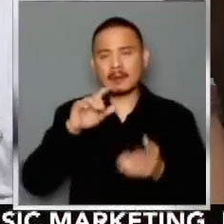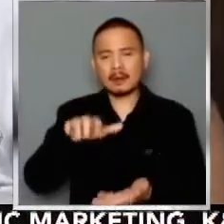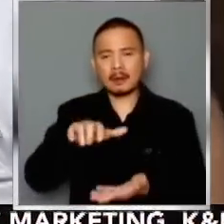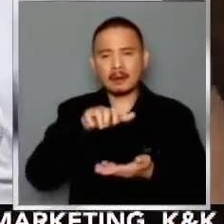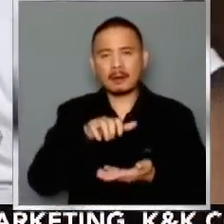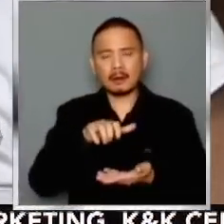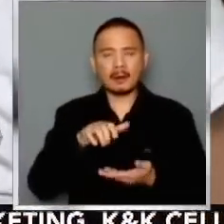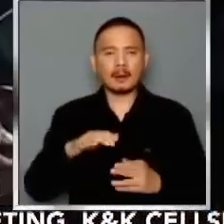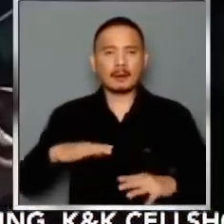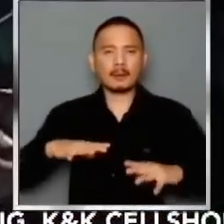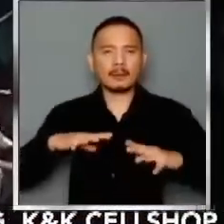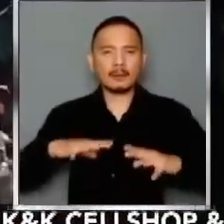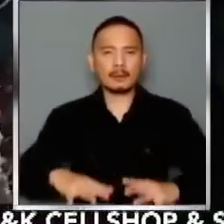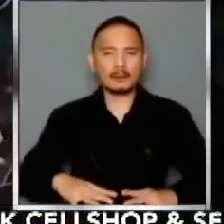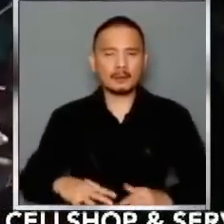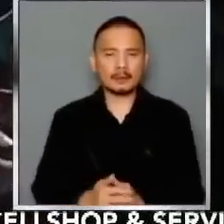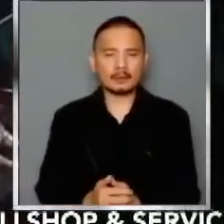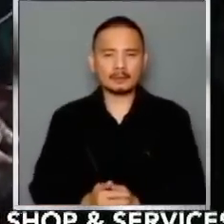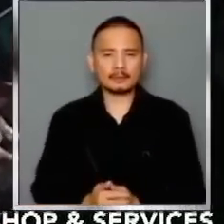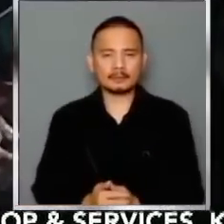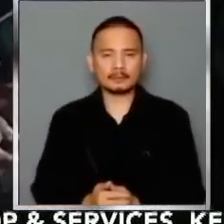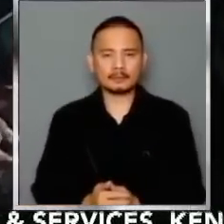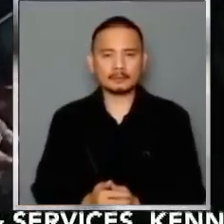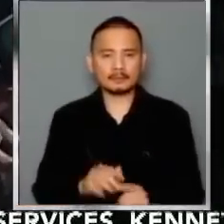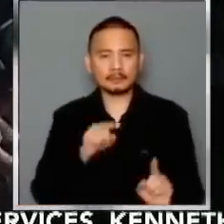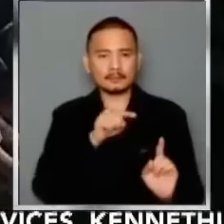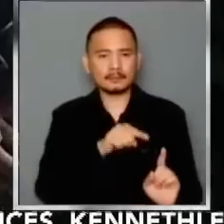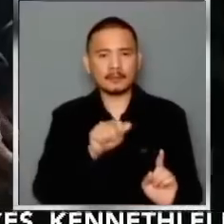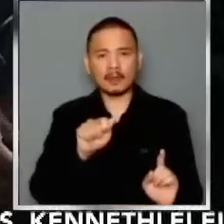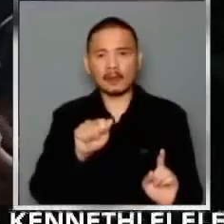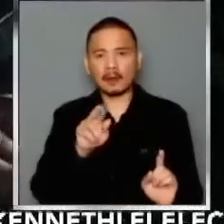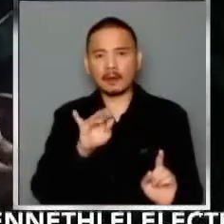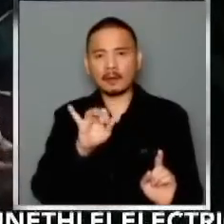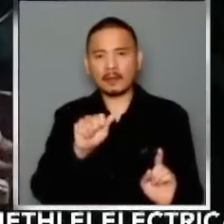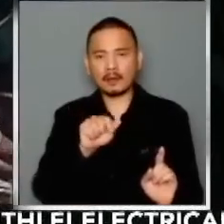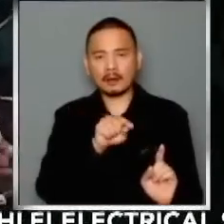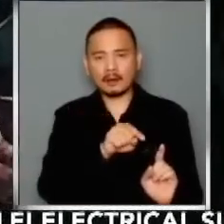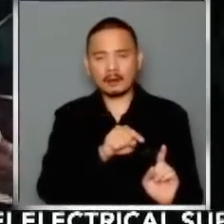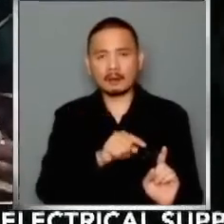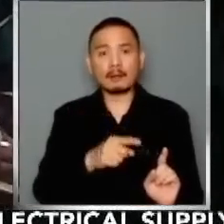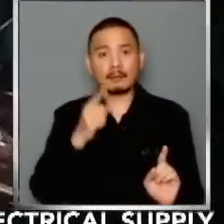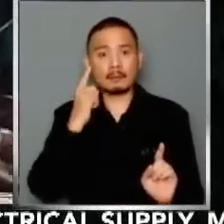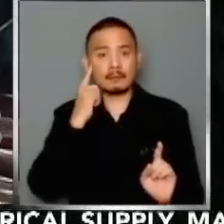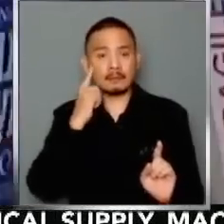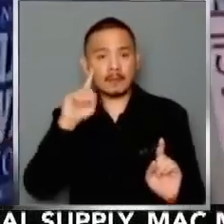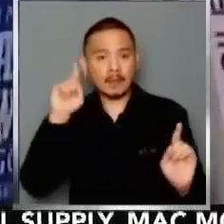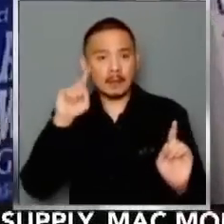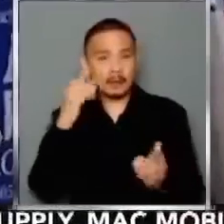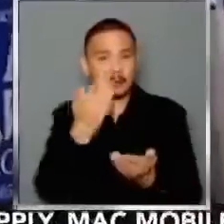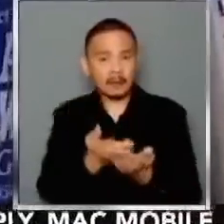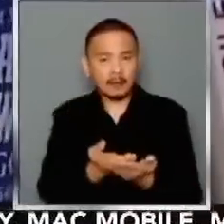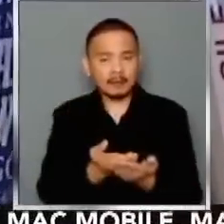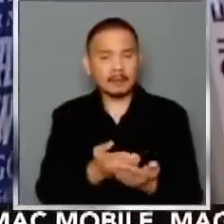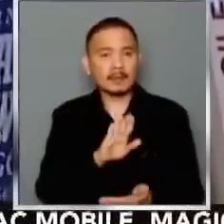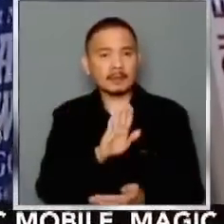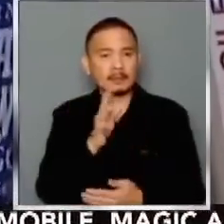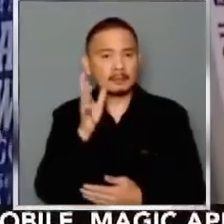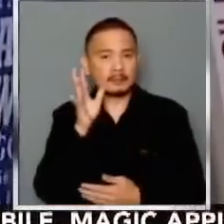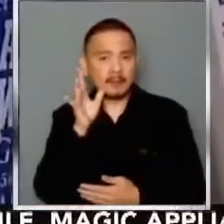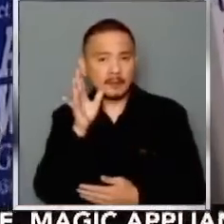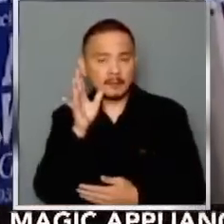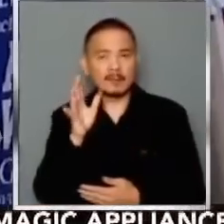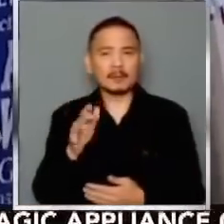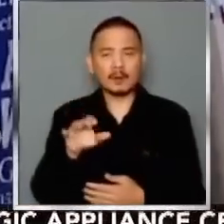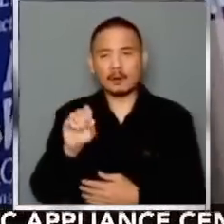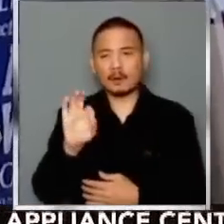pinagpaguran nila si Arya naman dumating at nakaalis na't lahat ang nanay niyang OFW na nagpadala